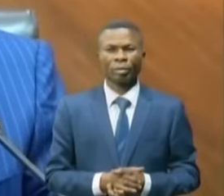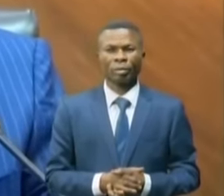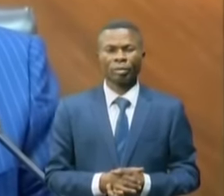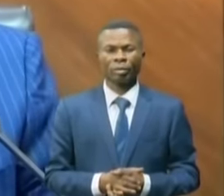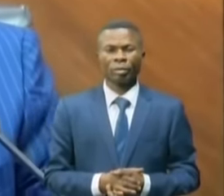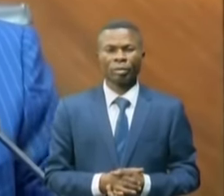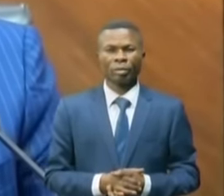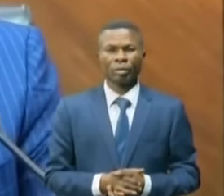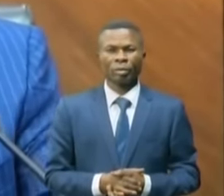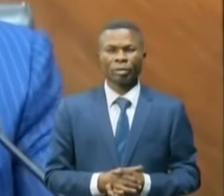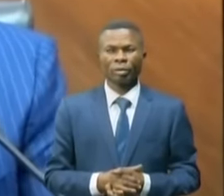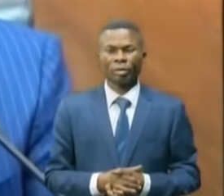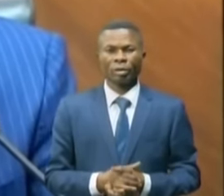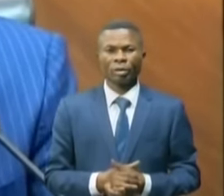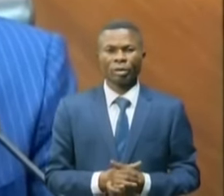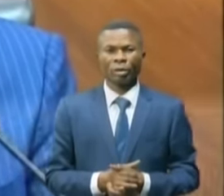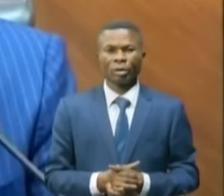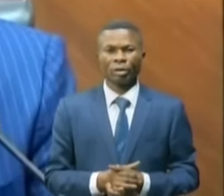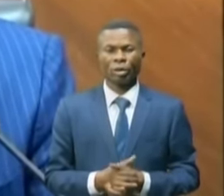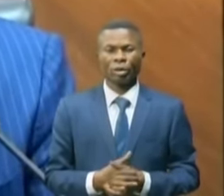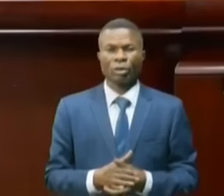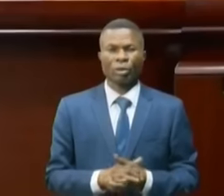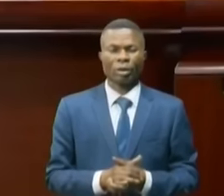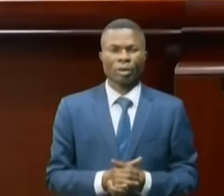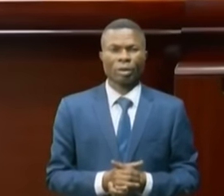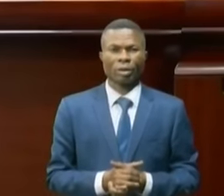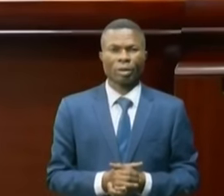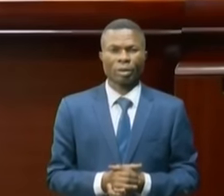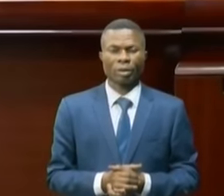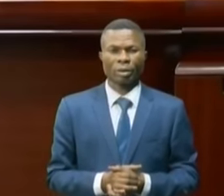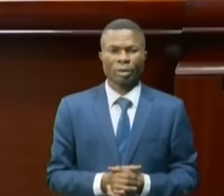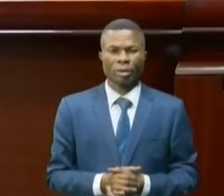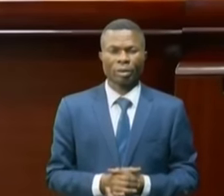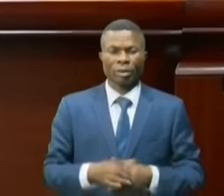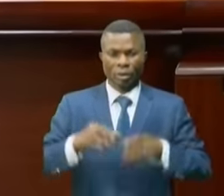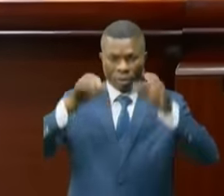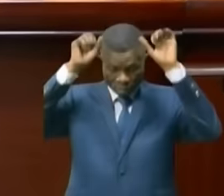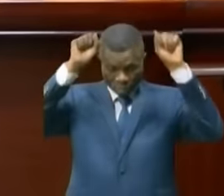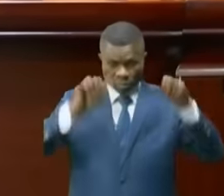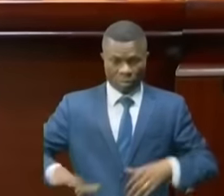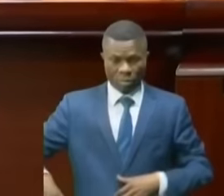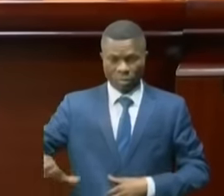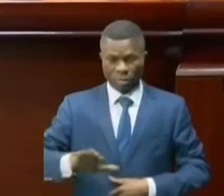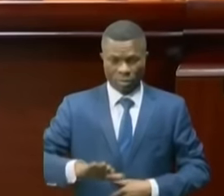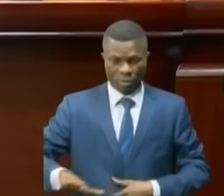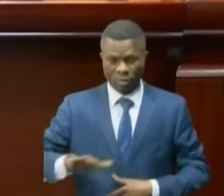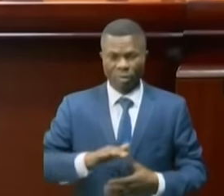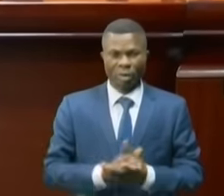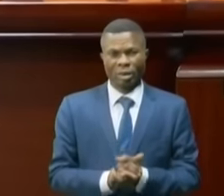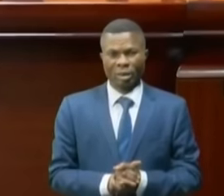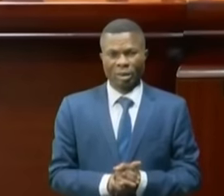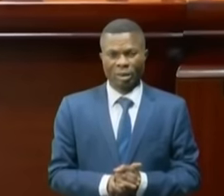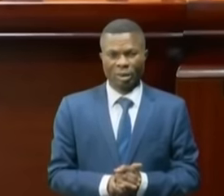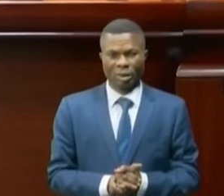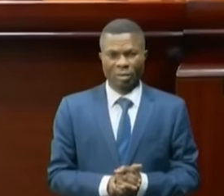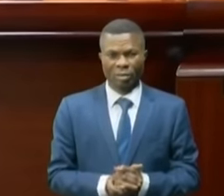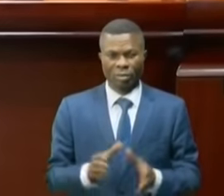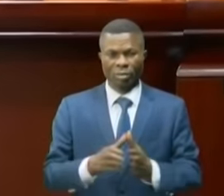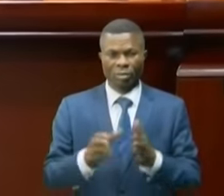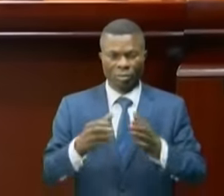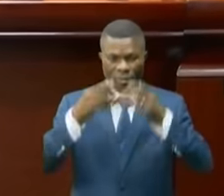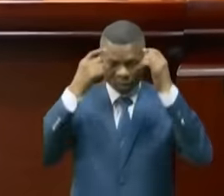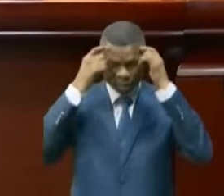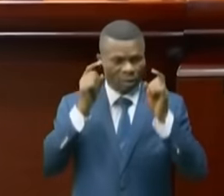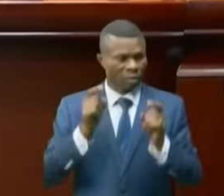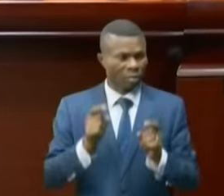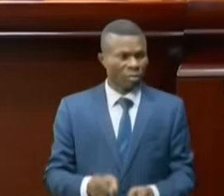Au-delà de la situation humanitaire, le président de la République est aussi préoccupé par la détérioration